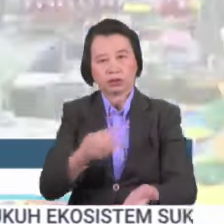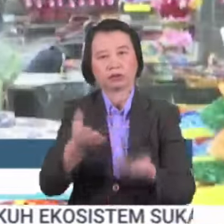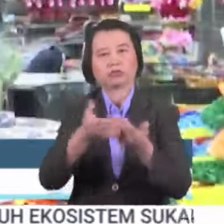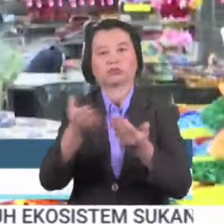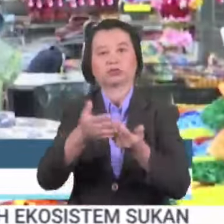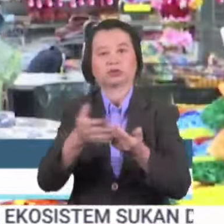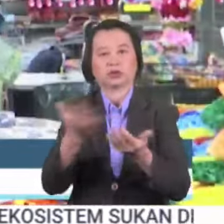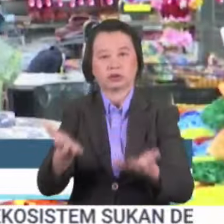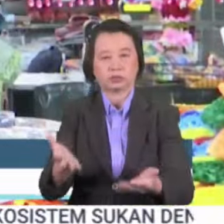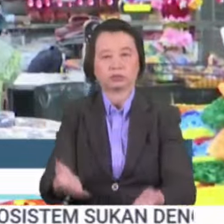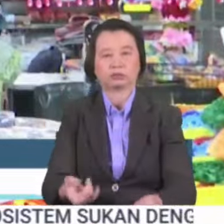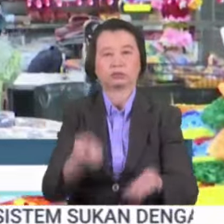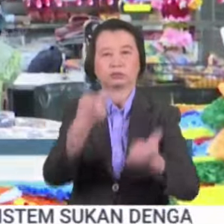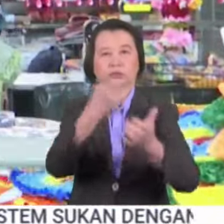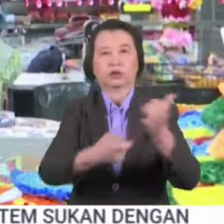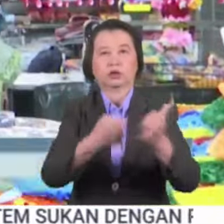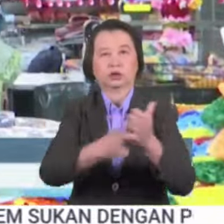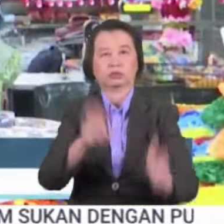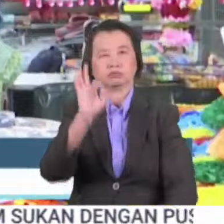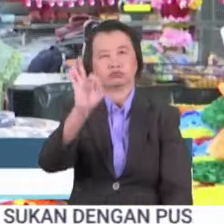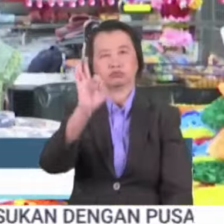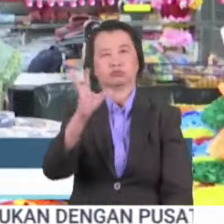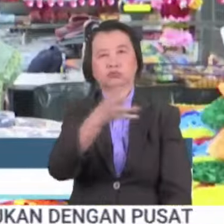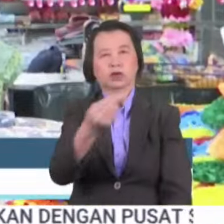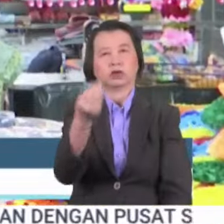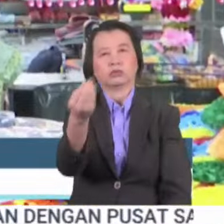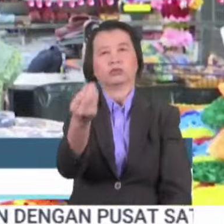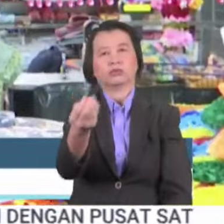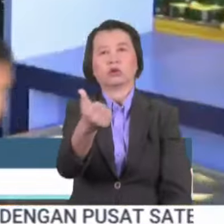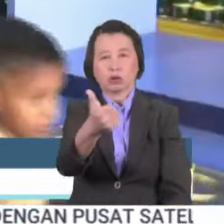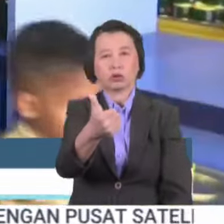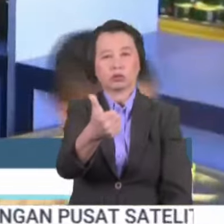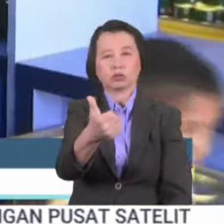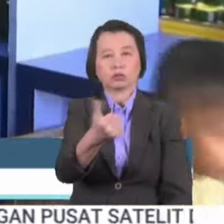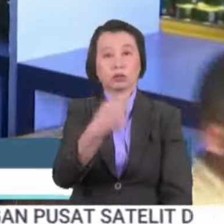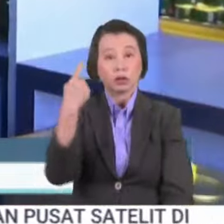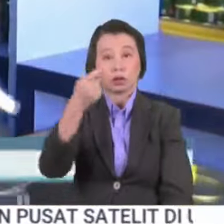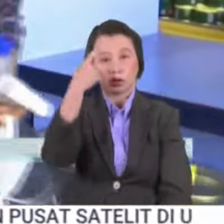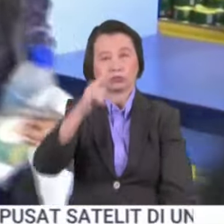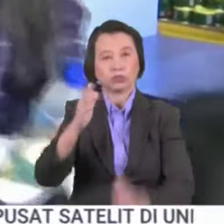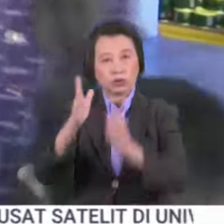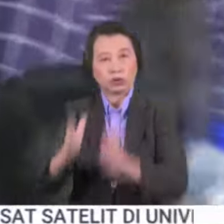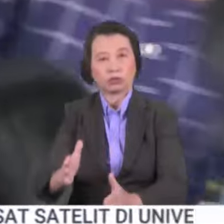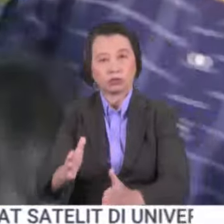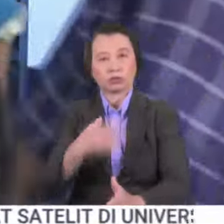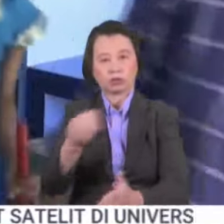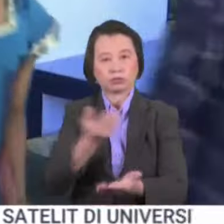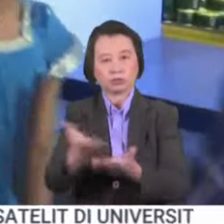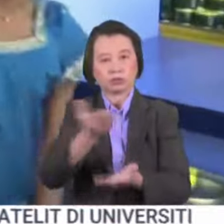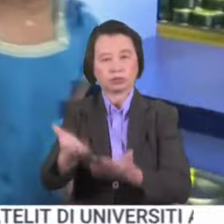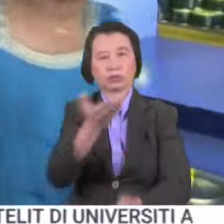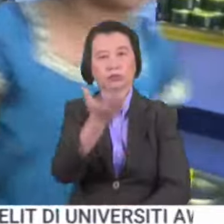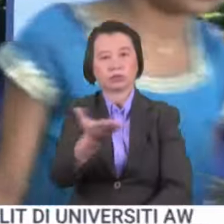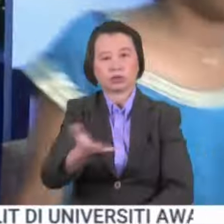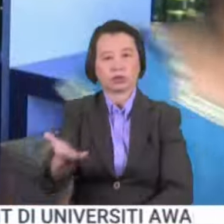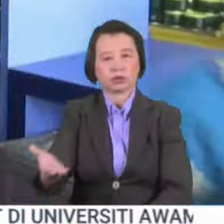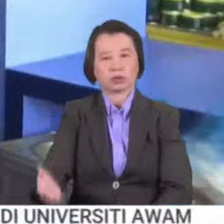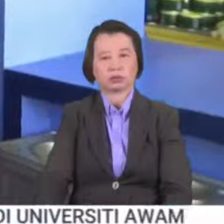senang. Harga patut dan murah untuk selalunya untuk customer untuk kunjung dan beli-beli barang kat